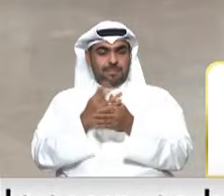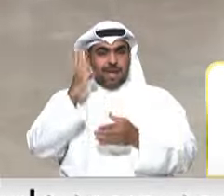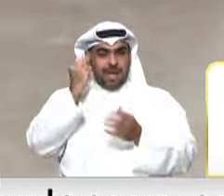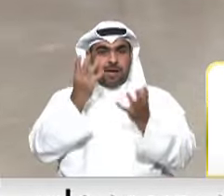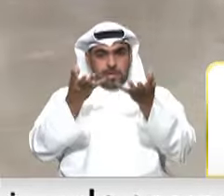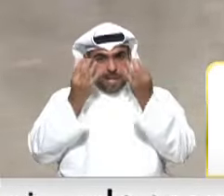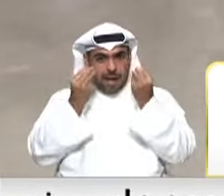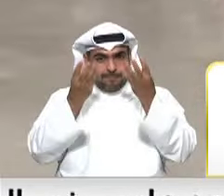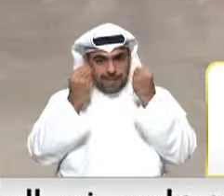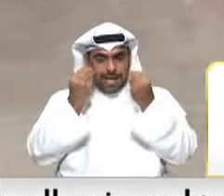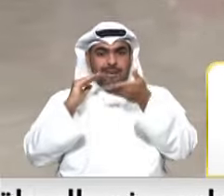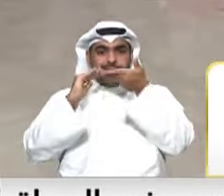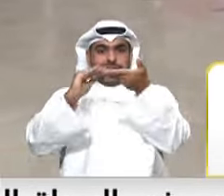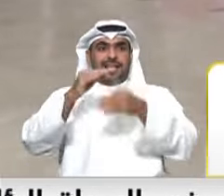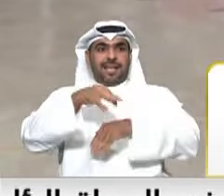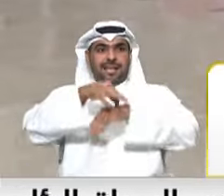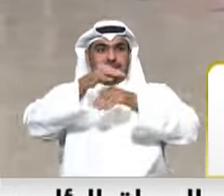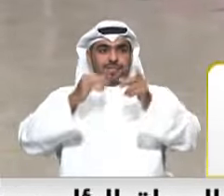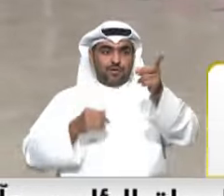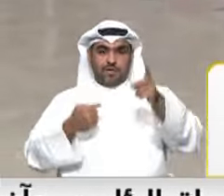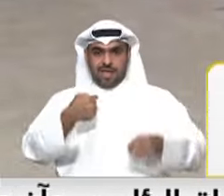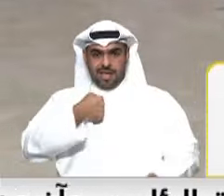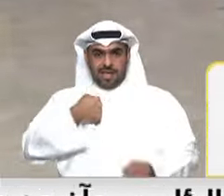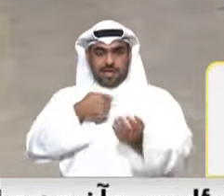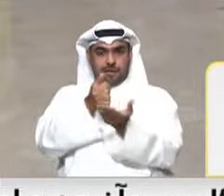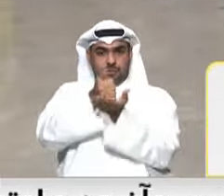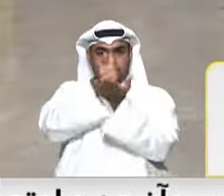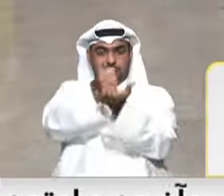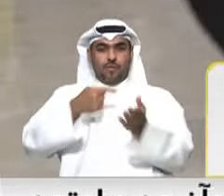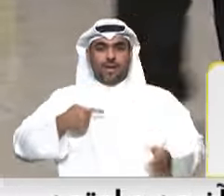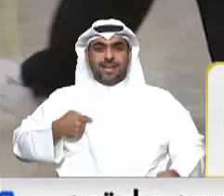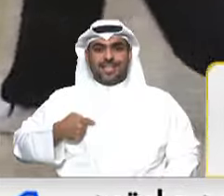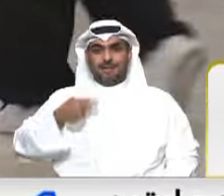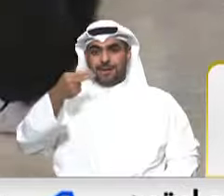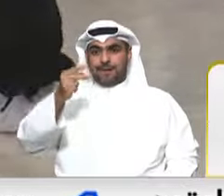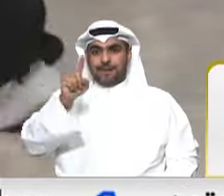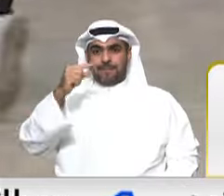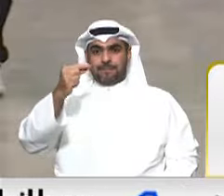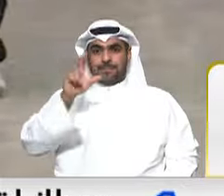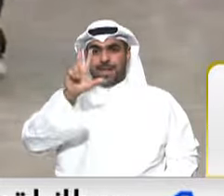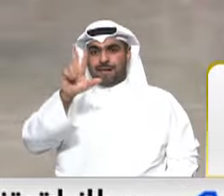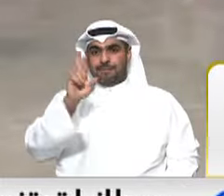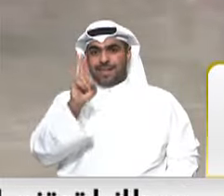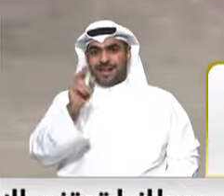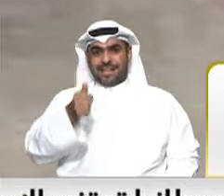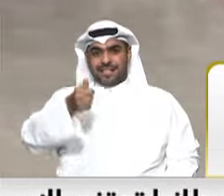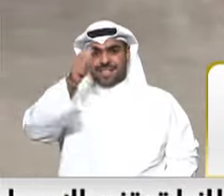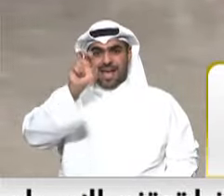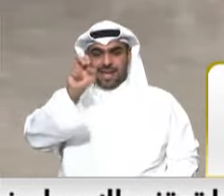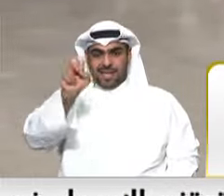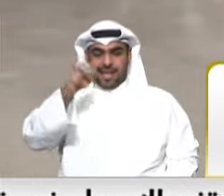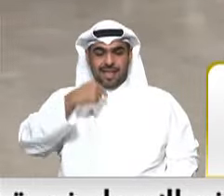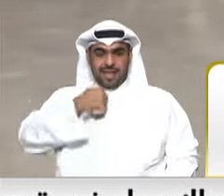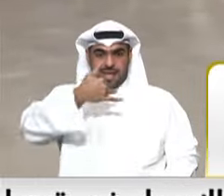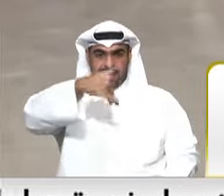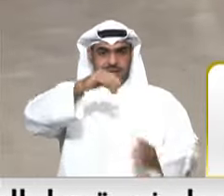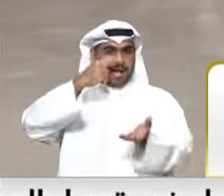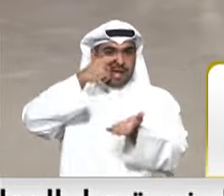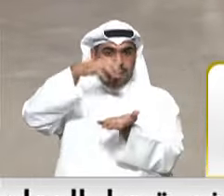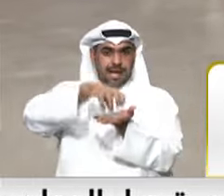أنا متطوع عبد الرزاق محمد لوهيب، جاي النادي عشان أتعلم أساعد